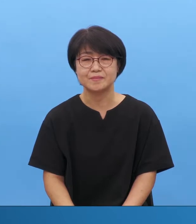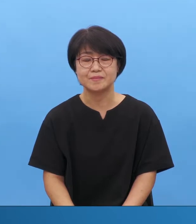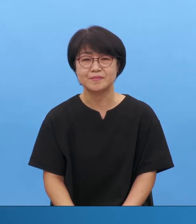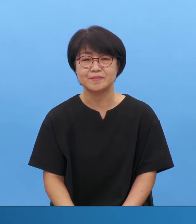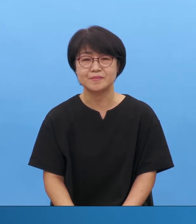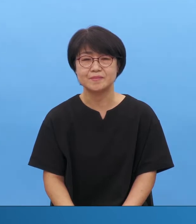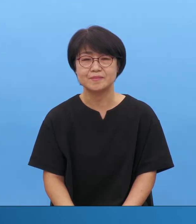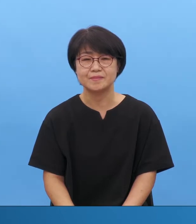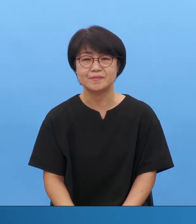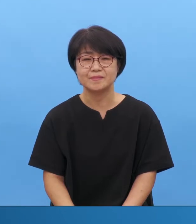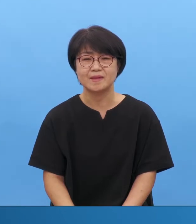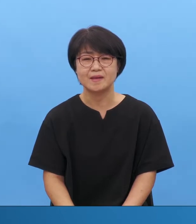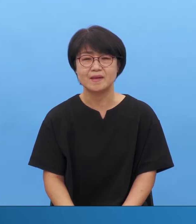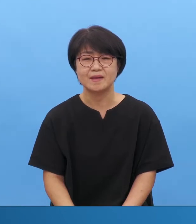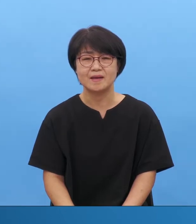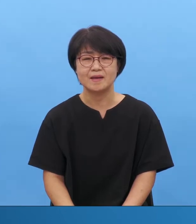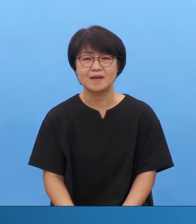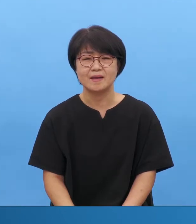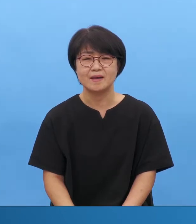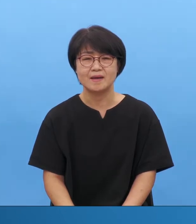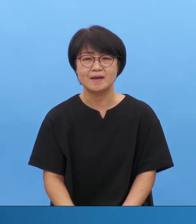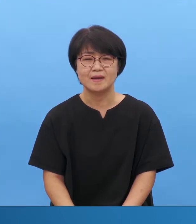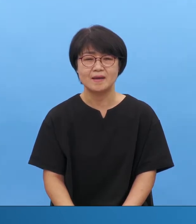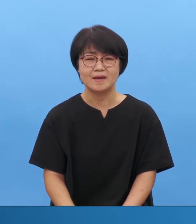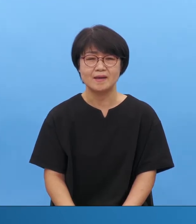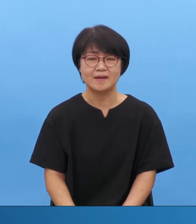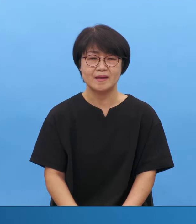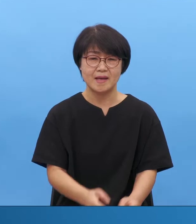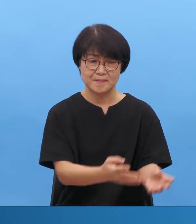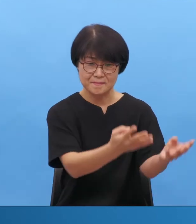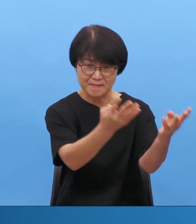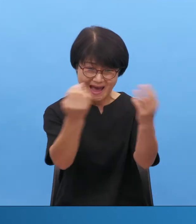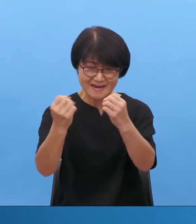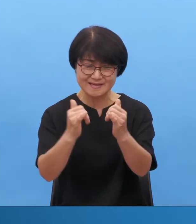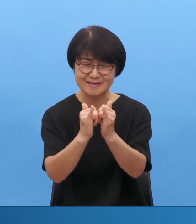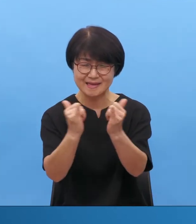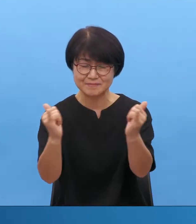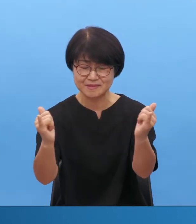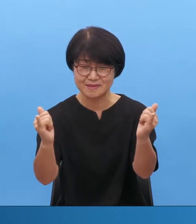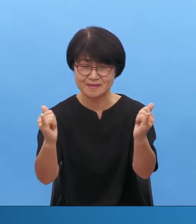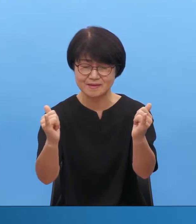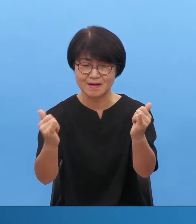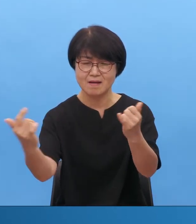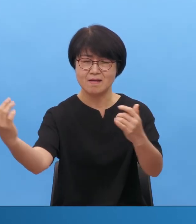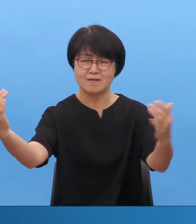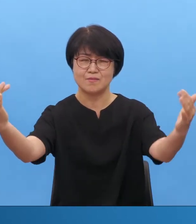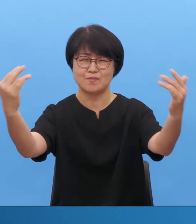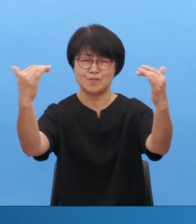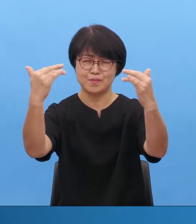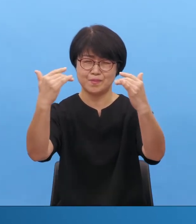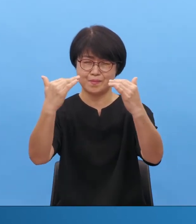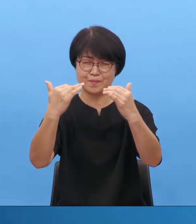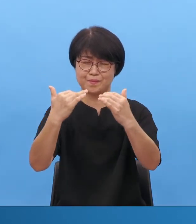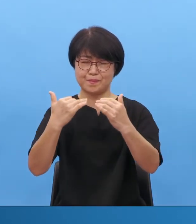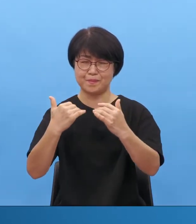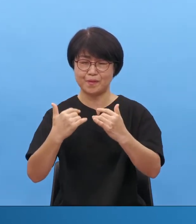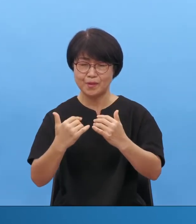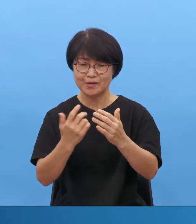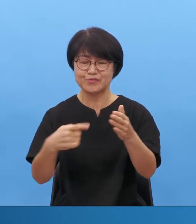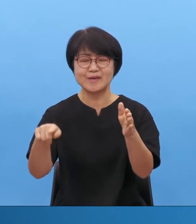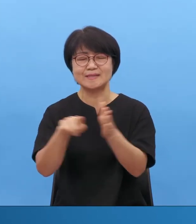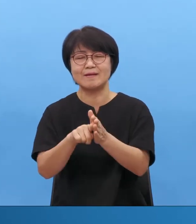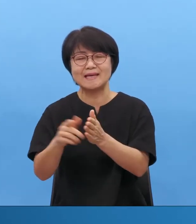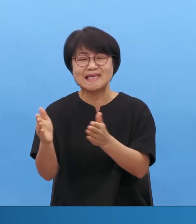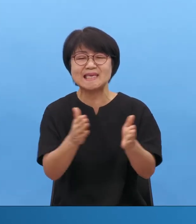백성들이 돌아오도록 길을 만들고 길을 비추는 겁니다. To make the way and to light the way so that many people can